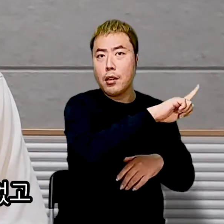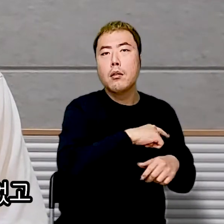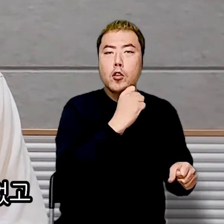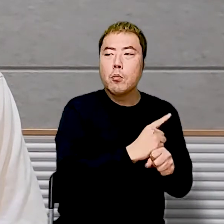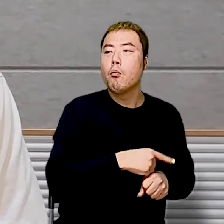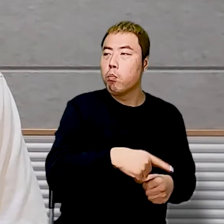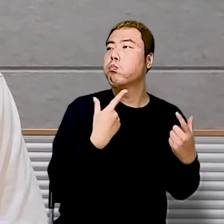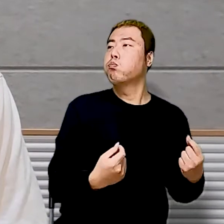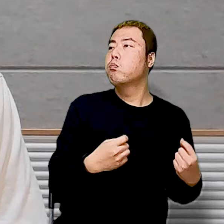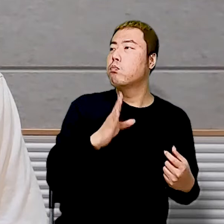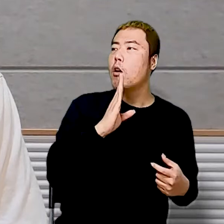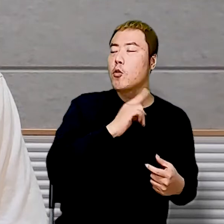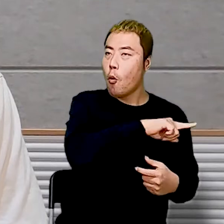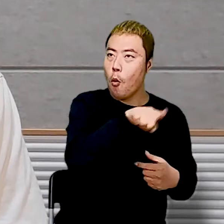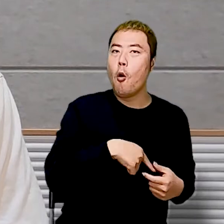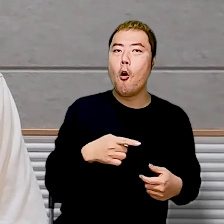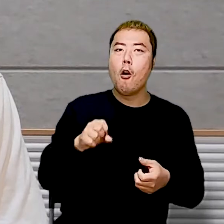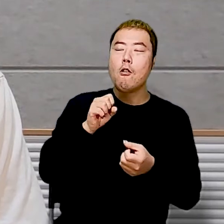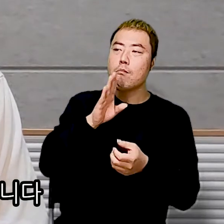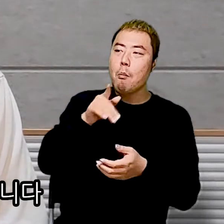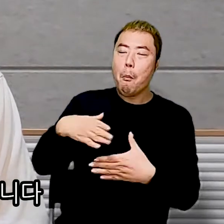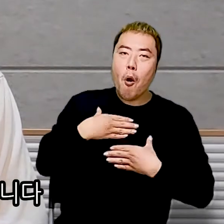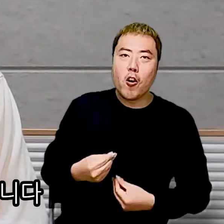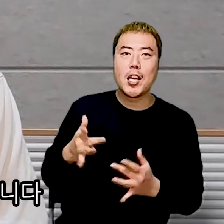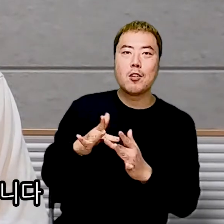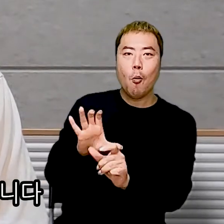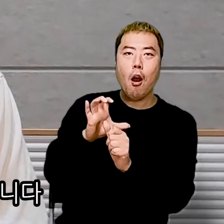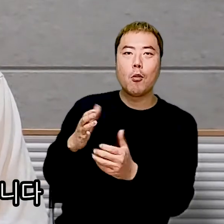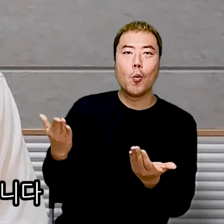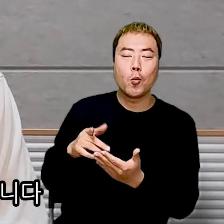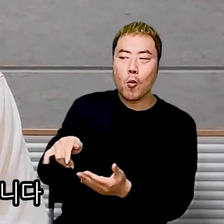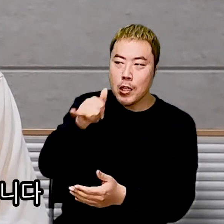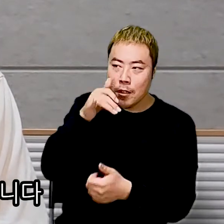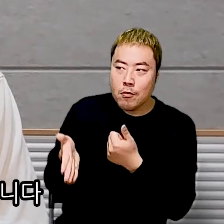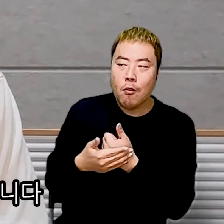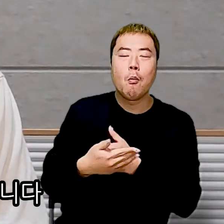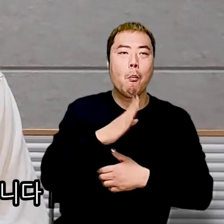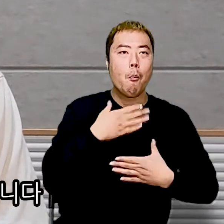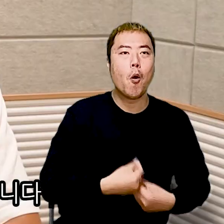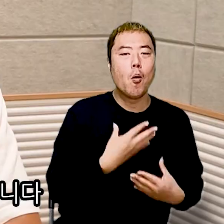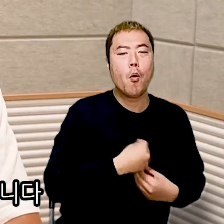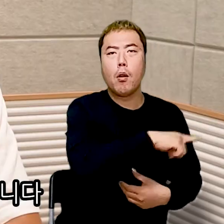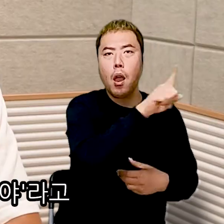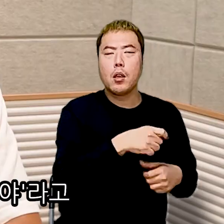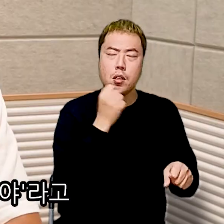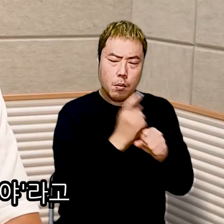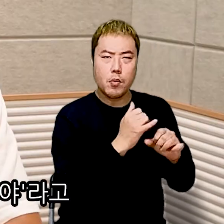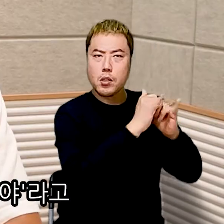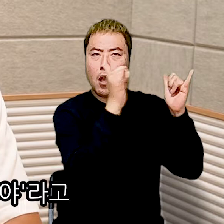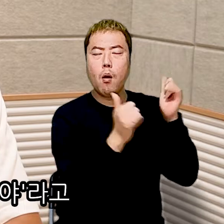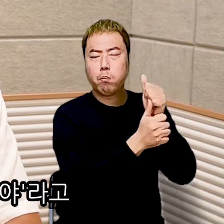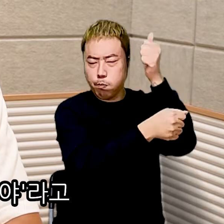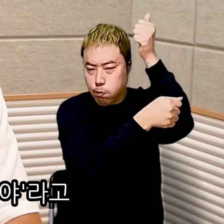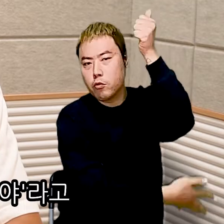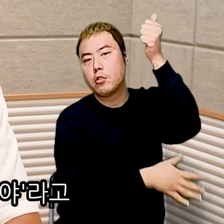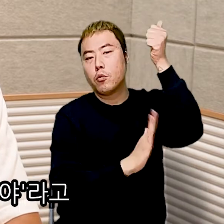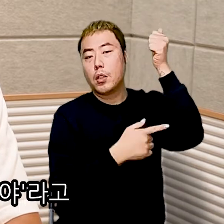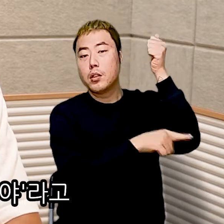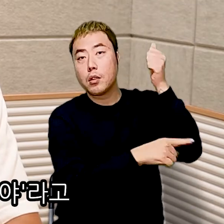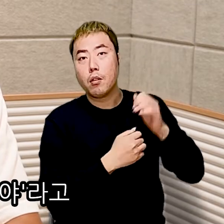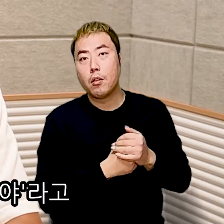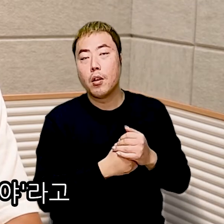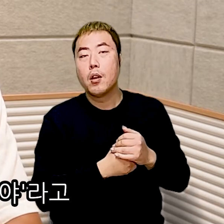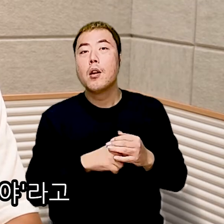설득이 돼 있고 더 촘촘하게 일상화되어 있고 깊숙이 파고 들어가 있다고 생각이 됩니다. 플랫폼 노동, 이게 왜